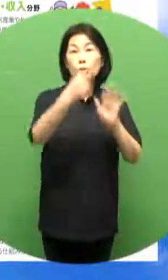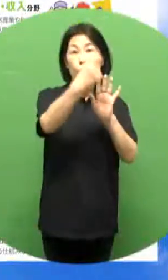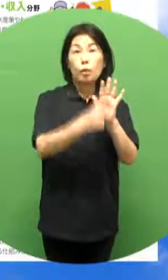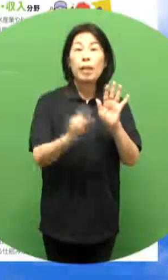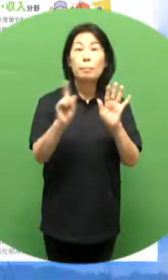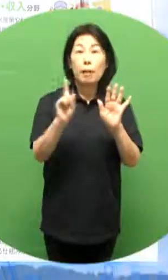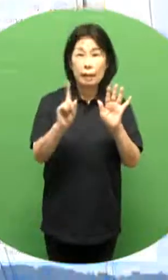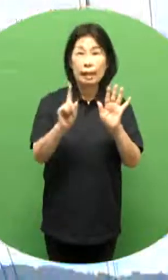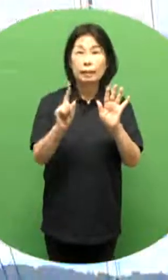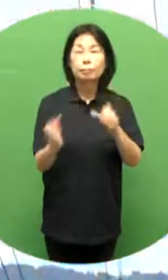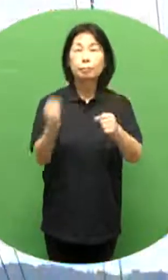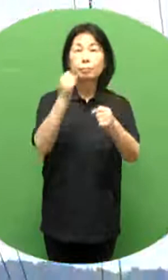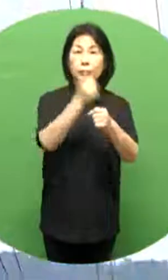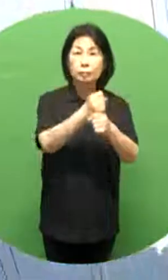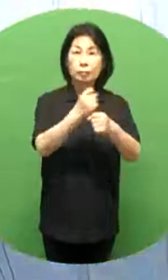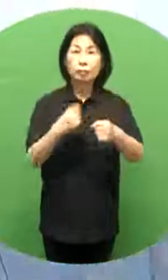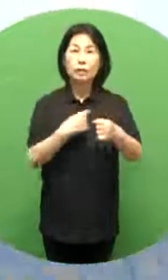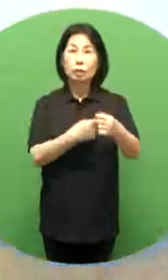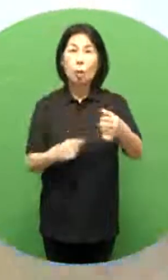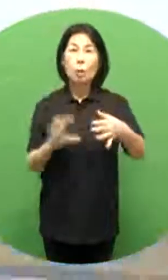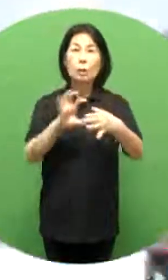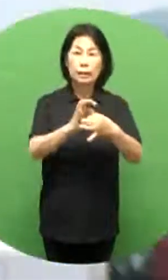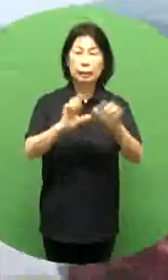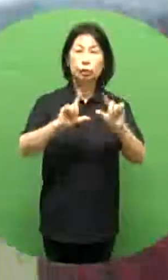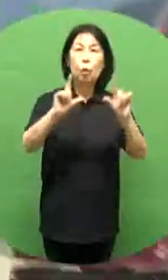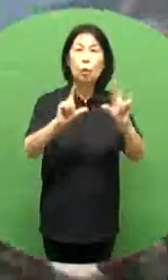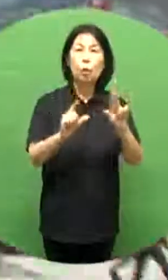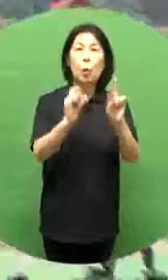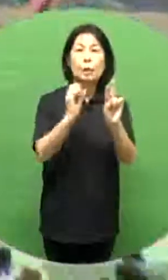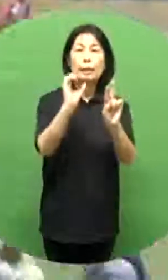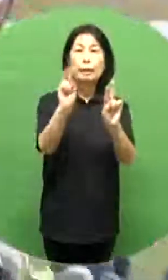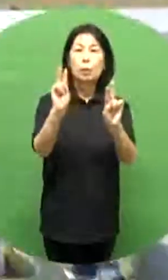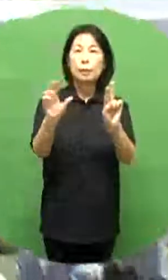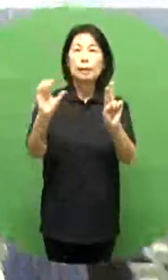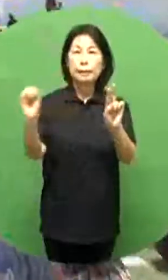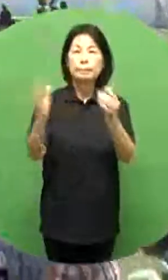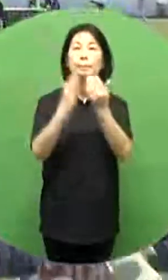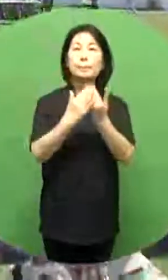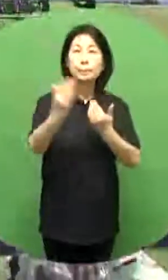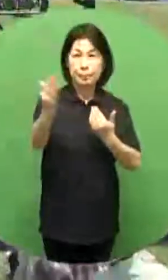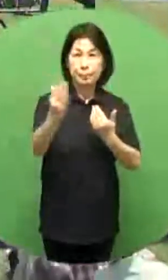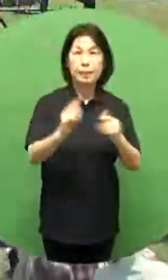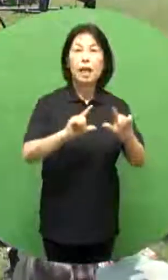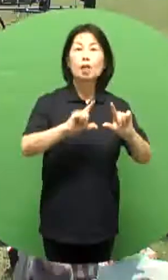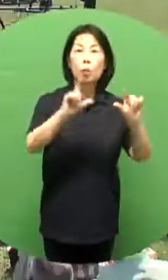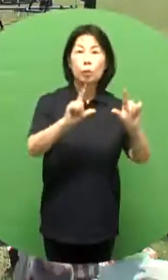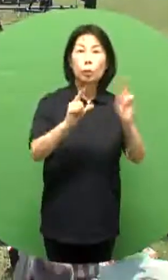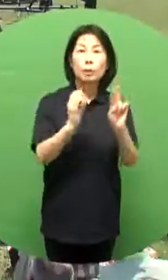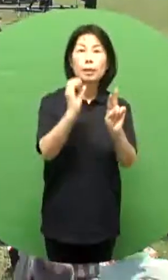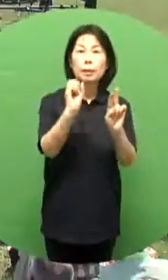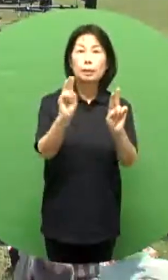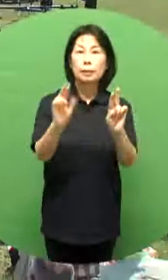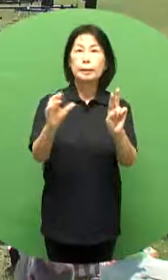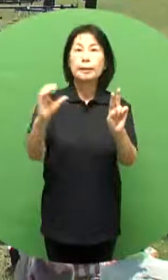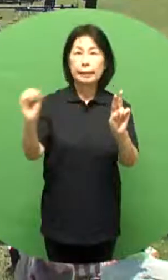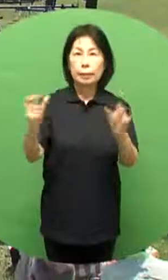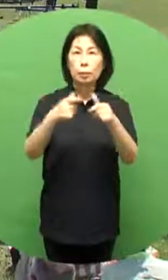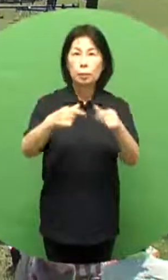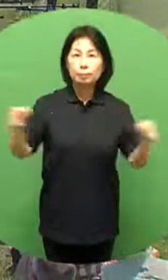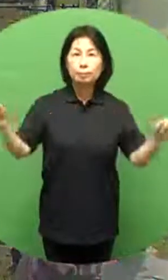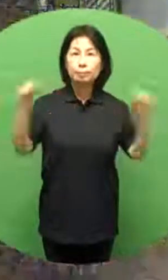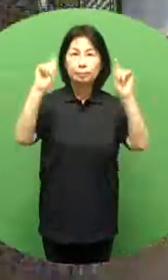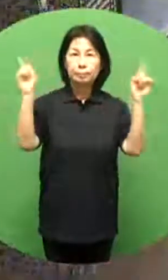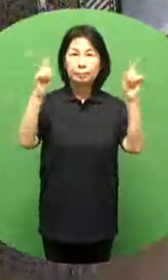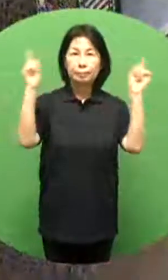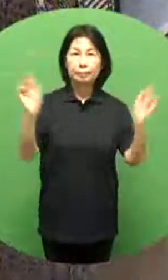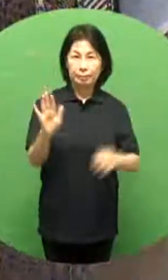今週のテーマは復興への思いをつなぐ東京2020大会、東京2020